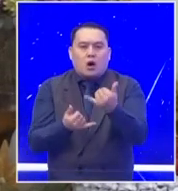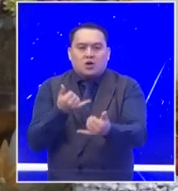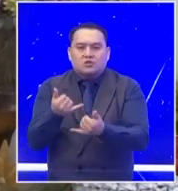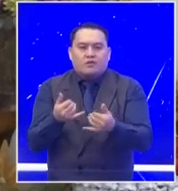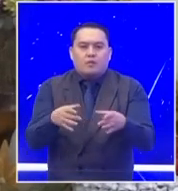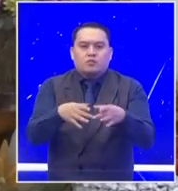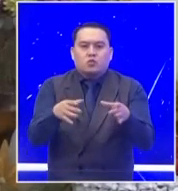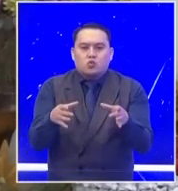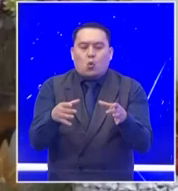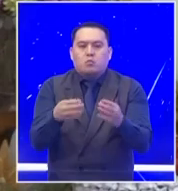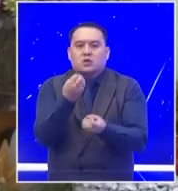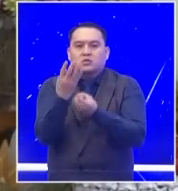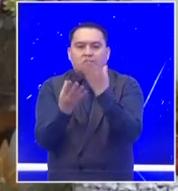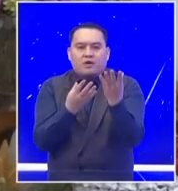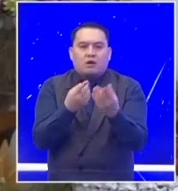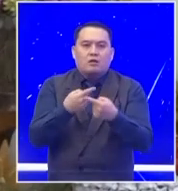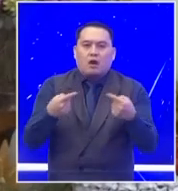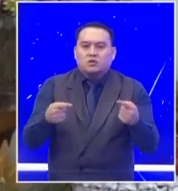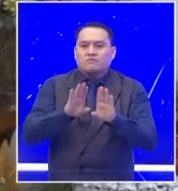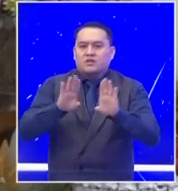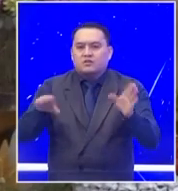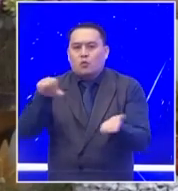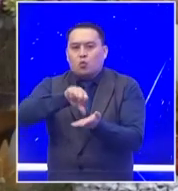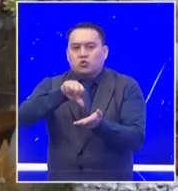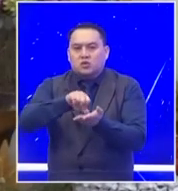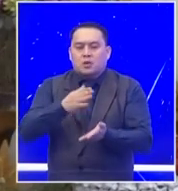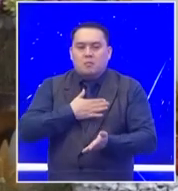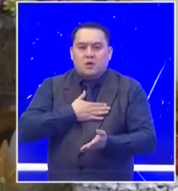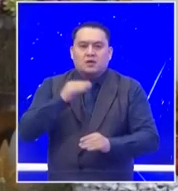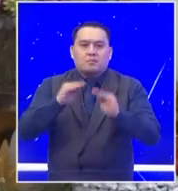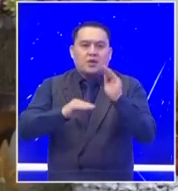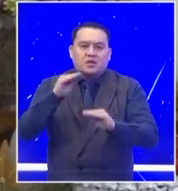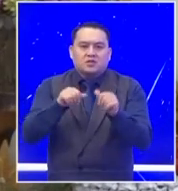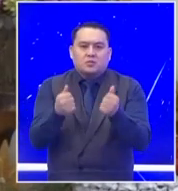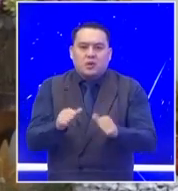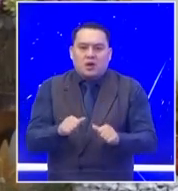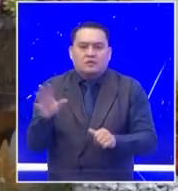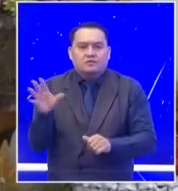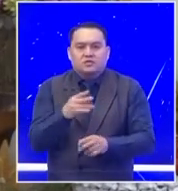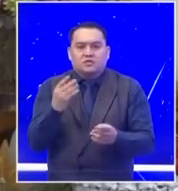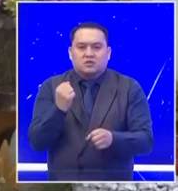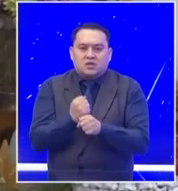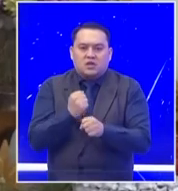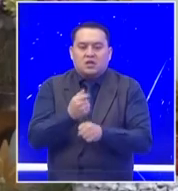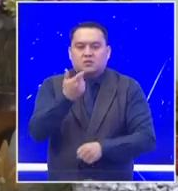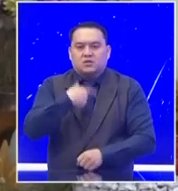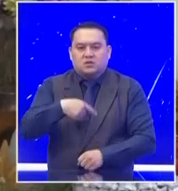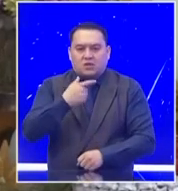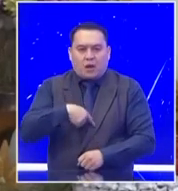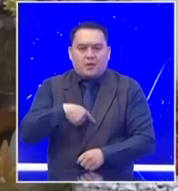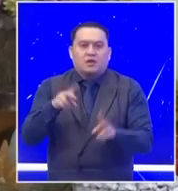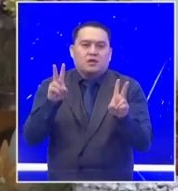мы еще с ребятами участвуем в разных выставках. Вот эти поделки, которые сделаны, это сделаны руками наших детей. Мы рисуем на